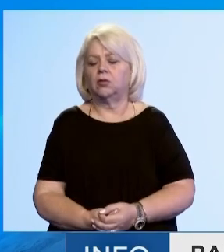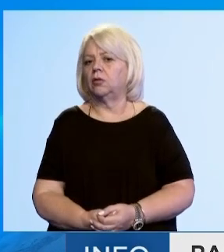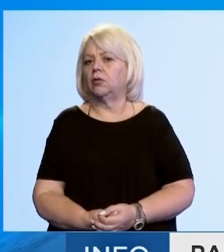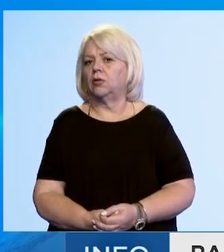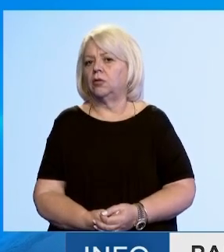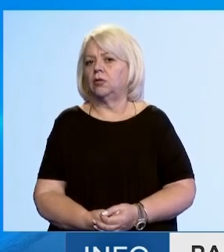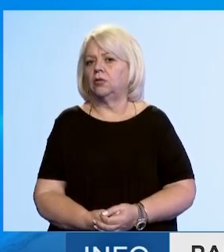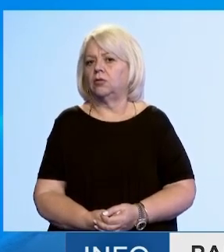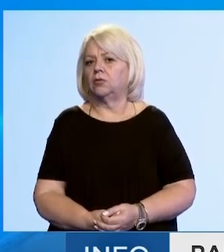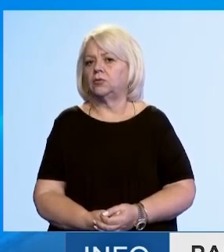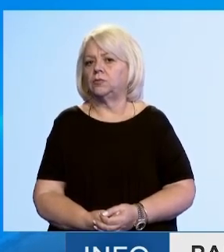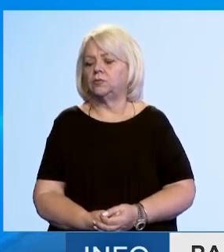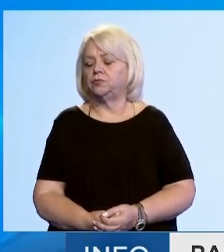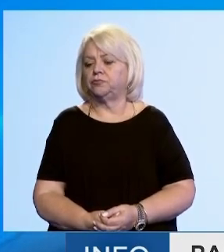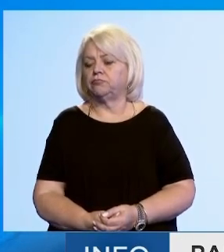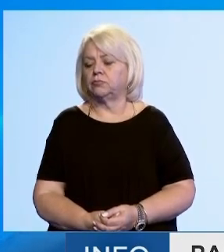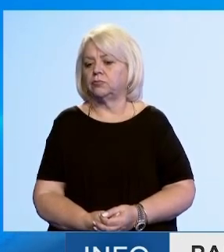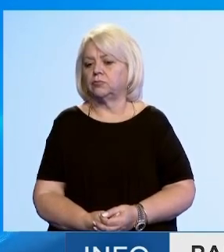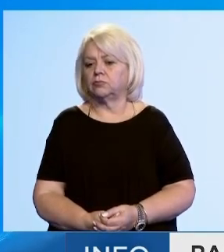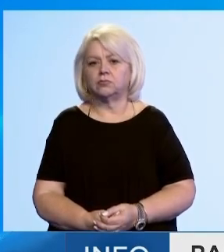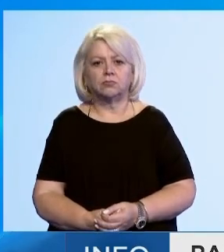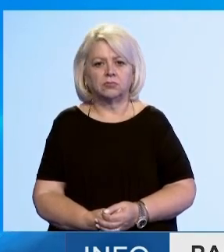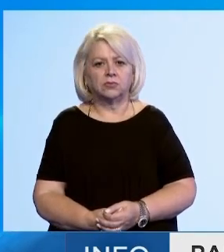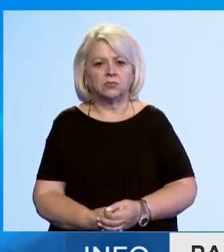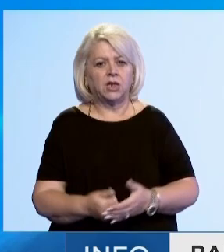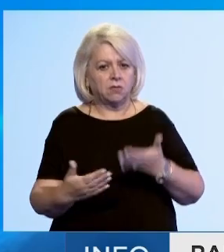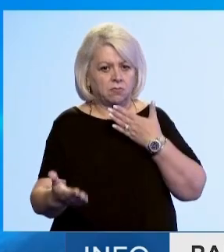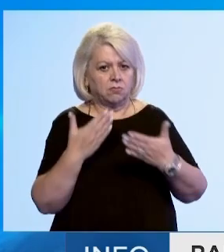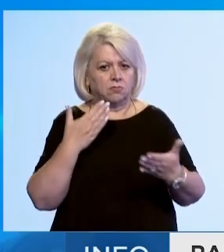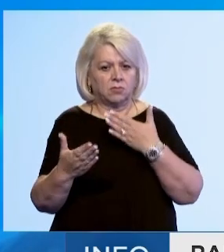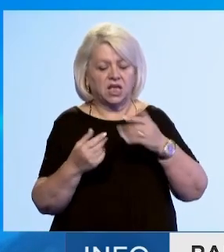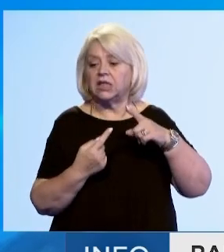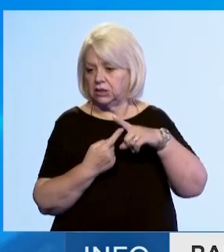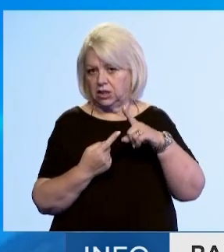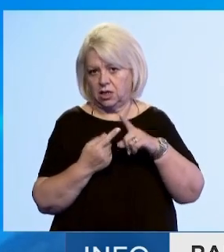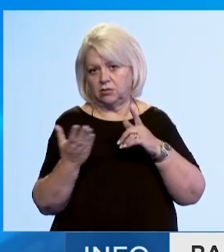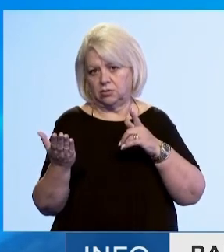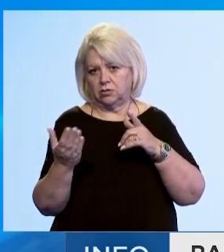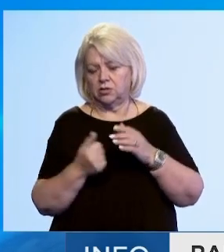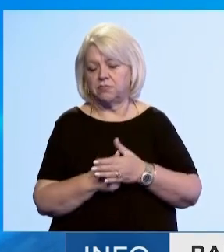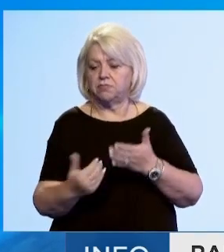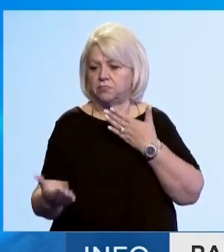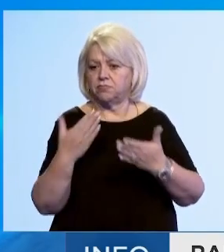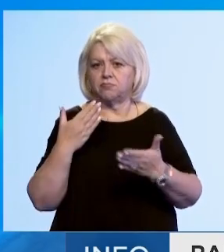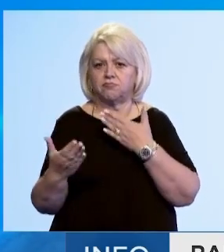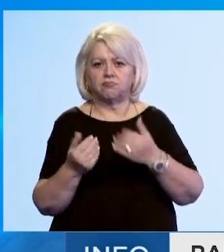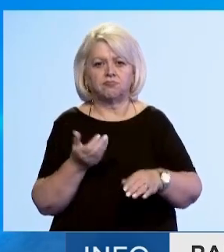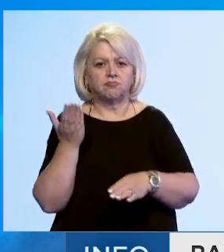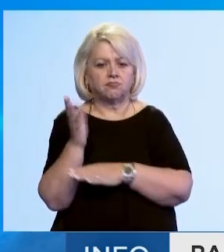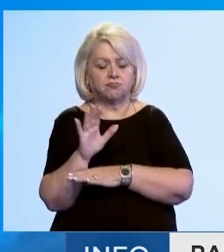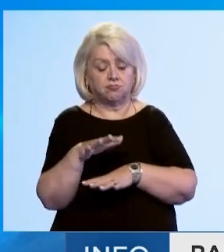për ta shfrytëzuar samitin e Tiranës si një samit ku të marrë